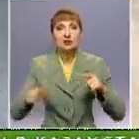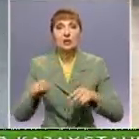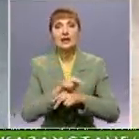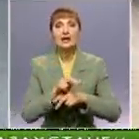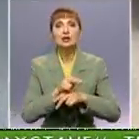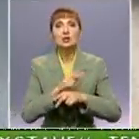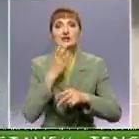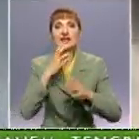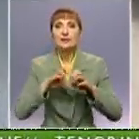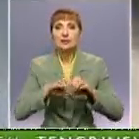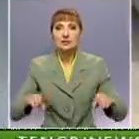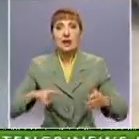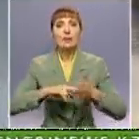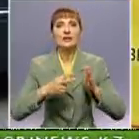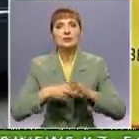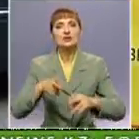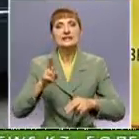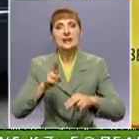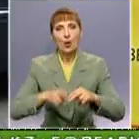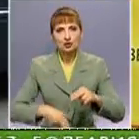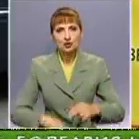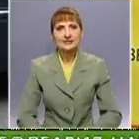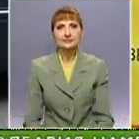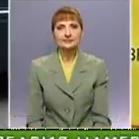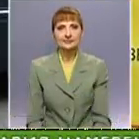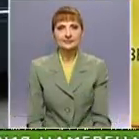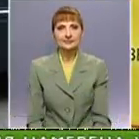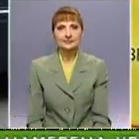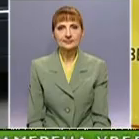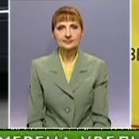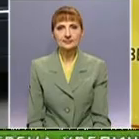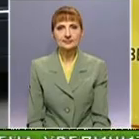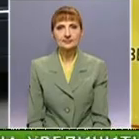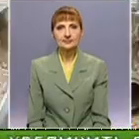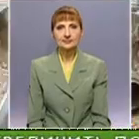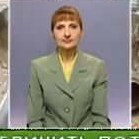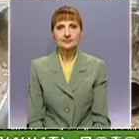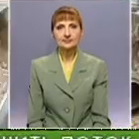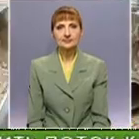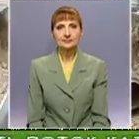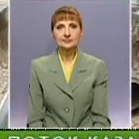реконструкцию теплосетей планируется закончить. Тахмина Малдыбекова, Рашидин Якупов, телеканал Алматы.